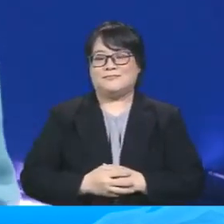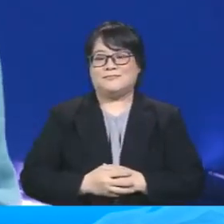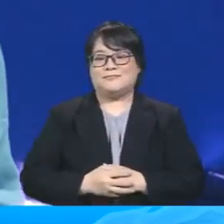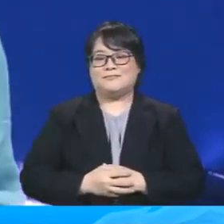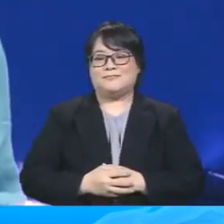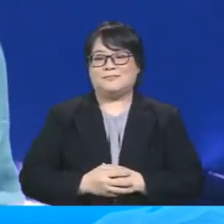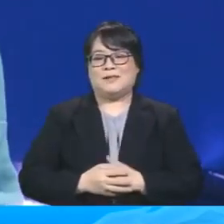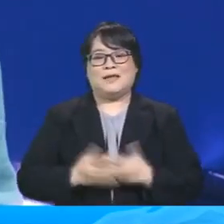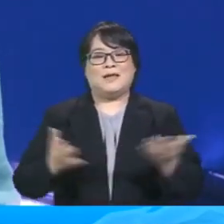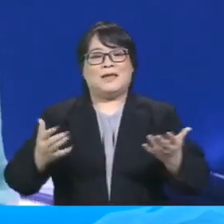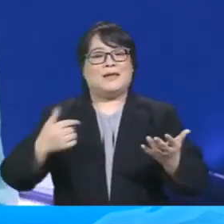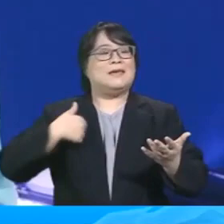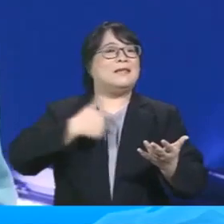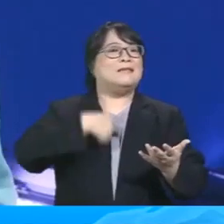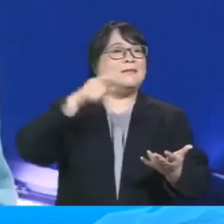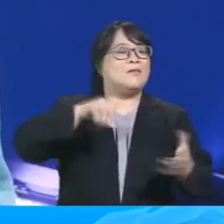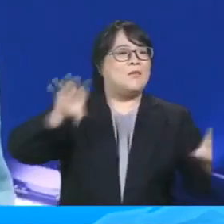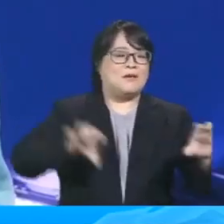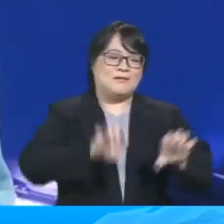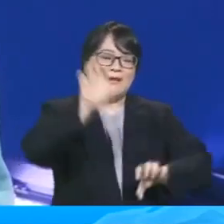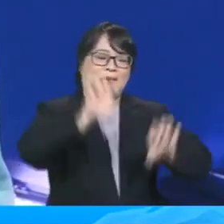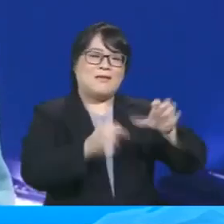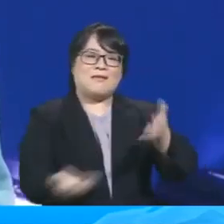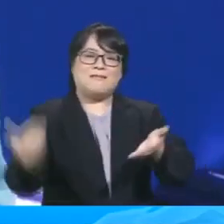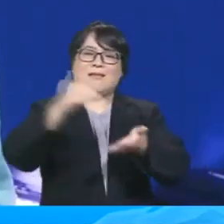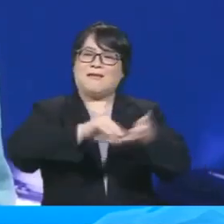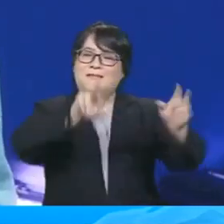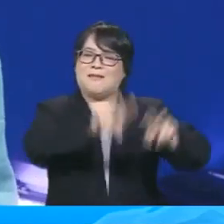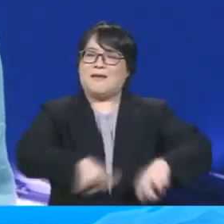Sudah sampai ketikanya kita buat penilaian dan kajian semula.